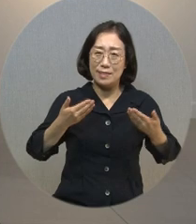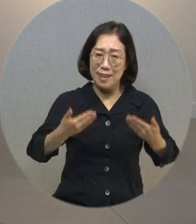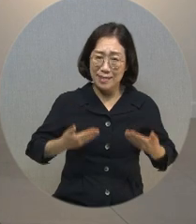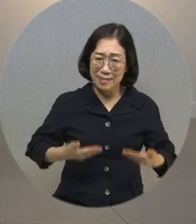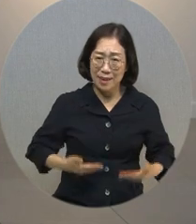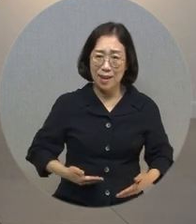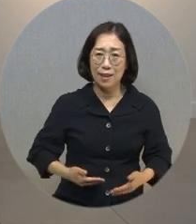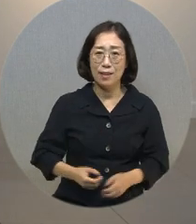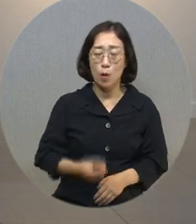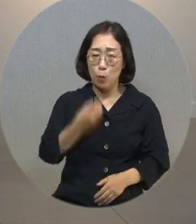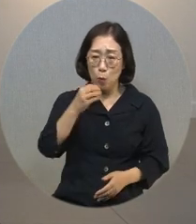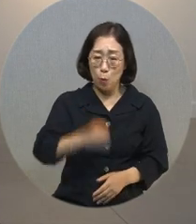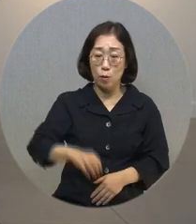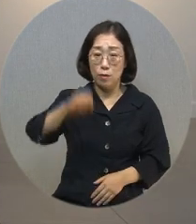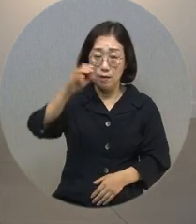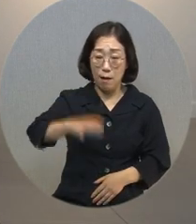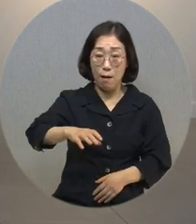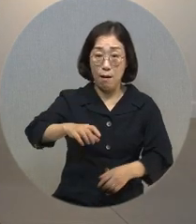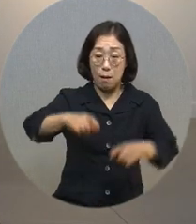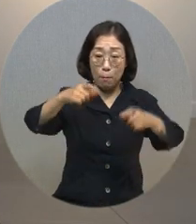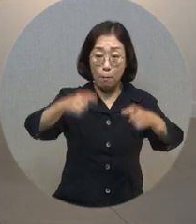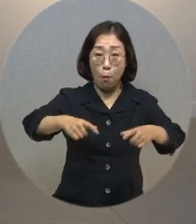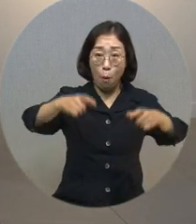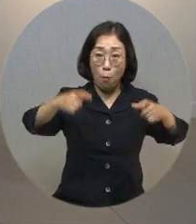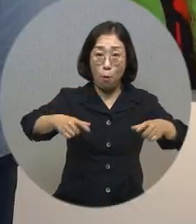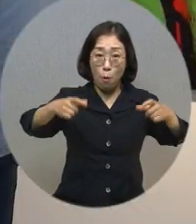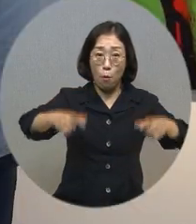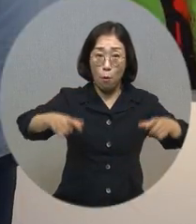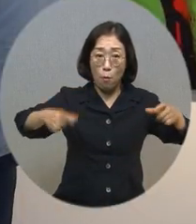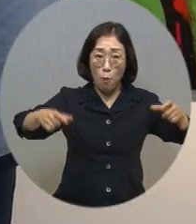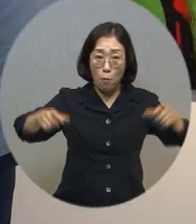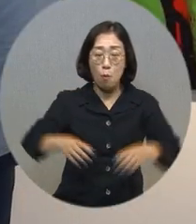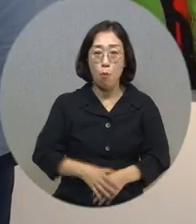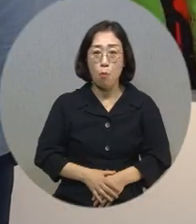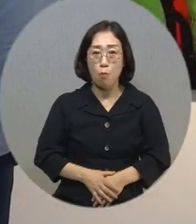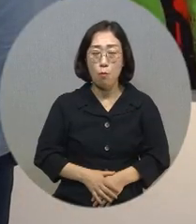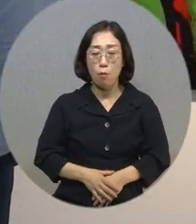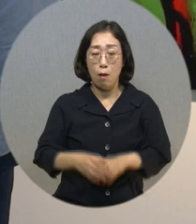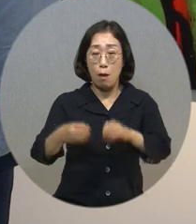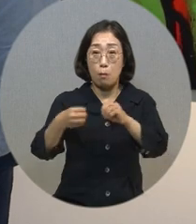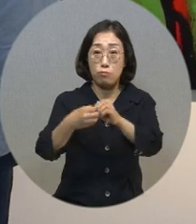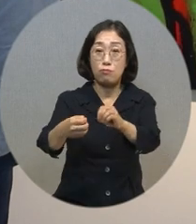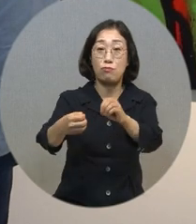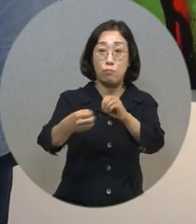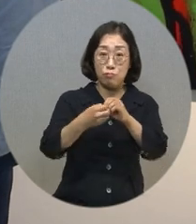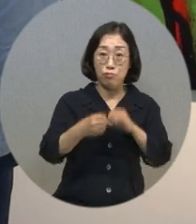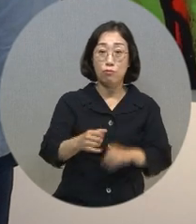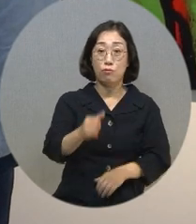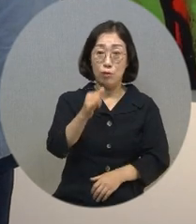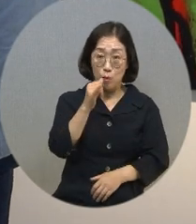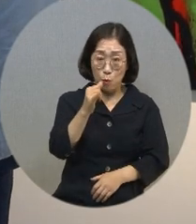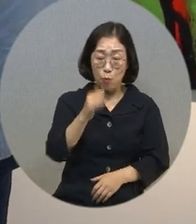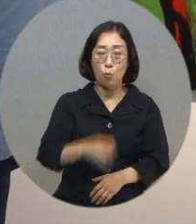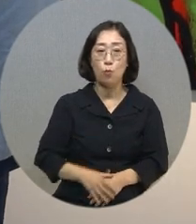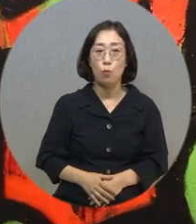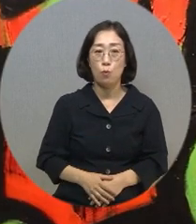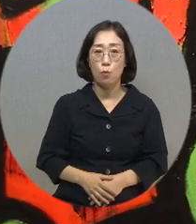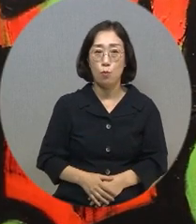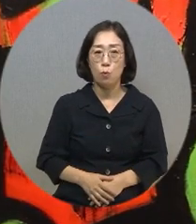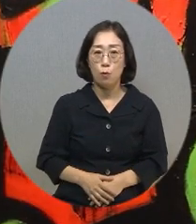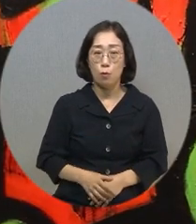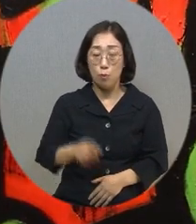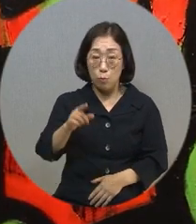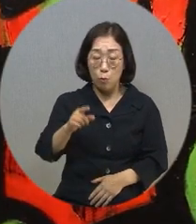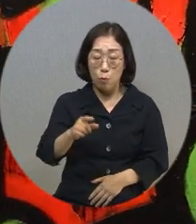연못에 도를 던지는 것과 같이 매체와의 상호 작용을 필요하는데